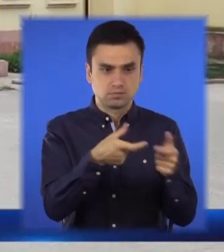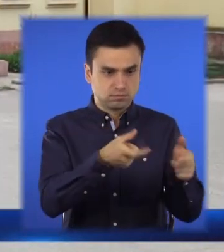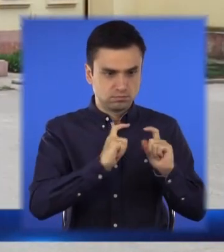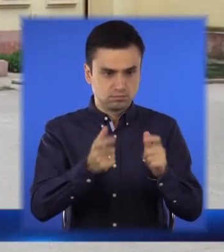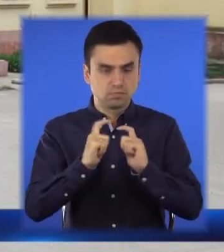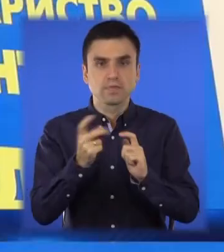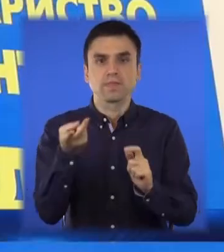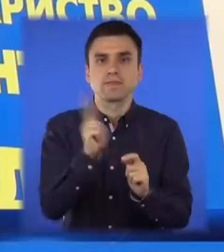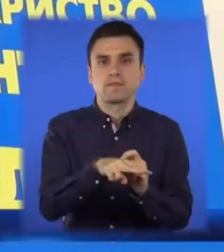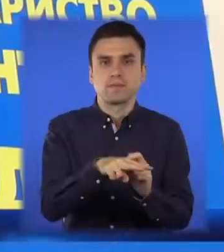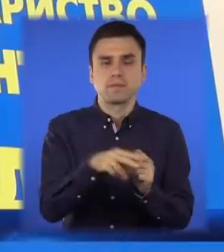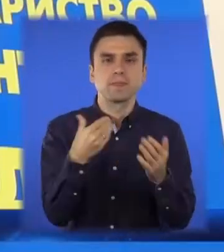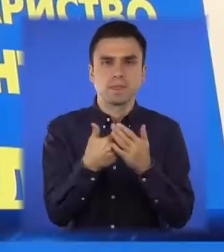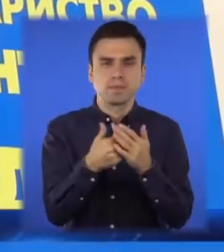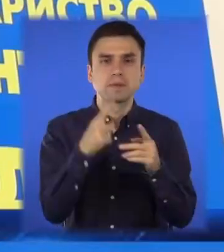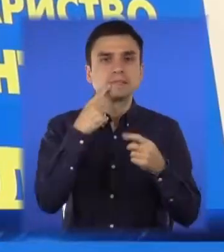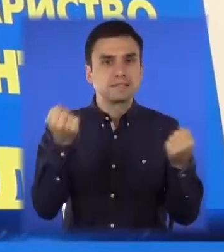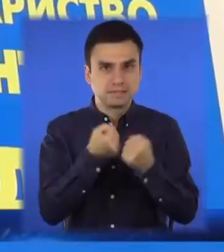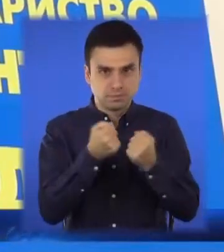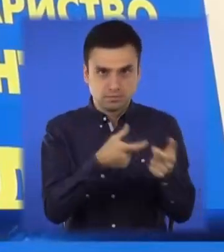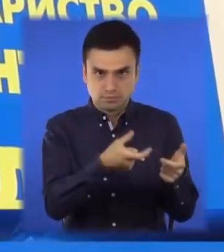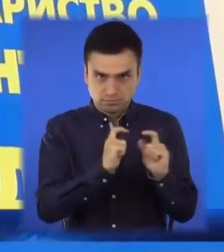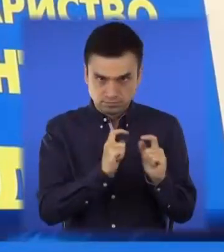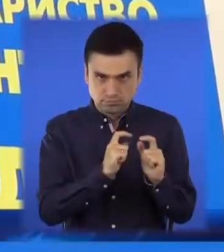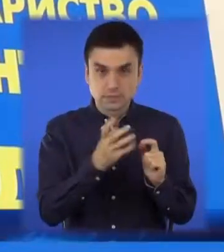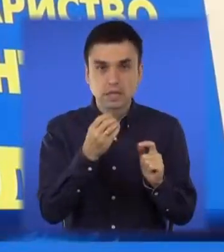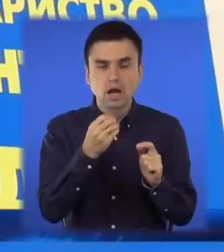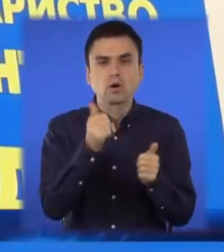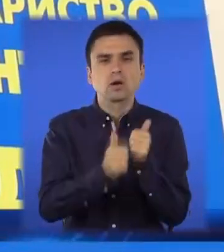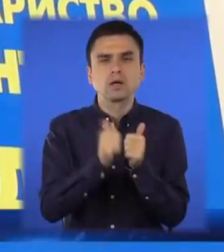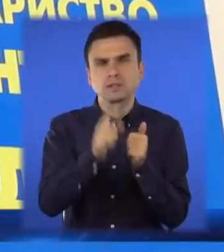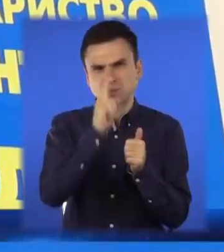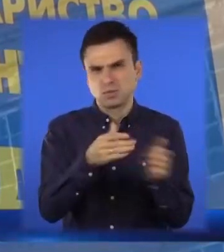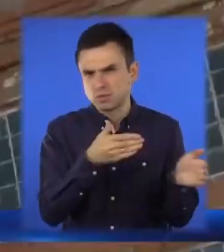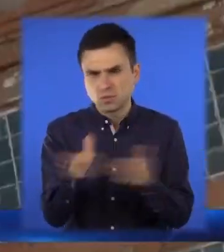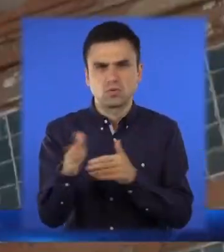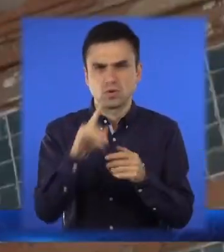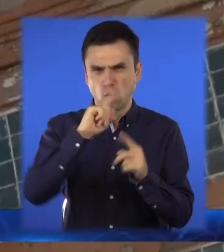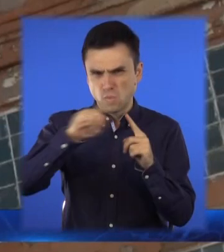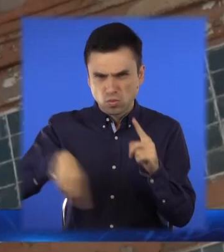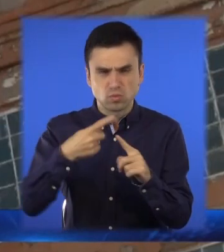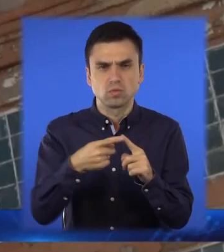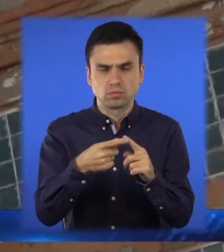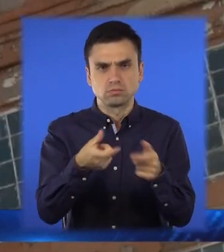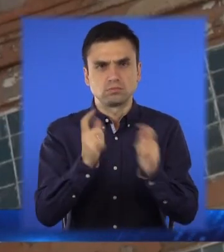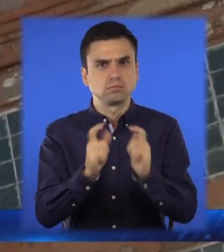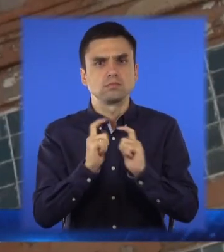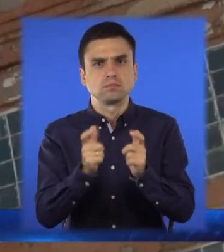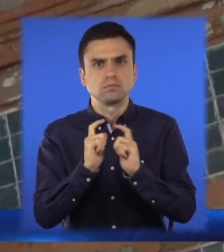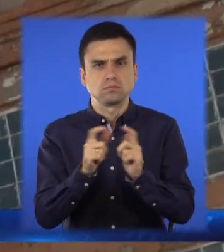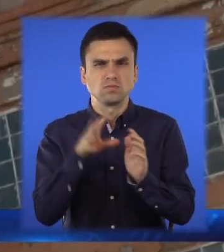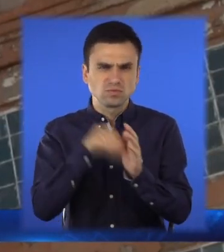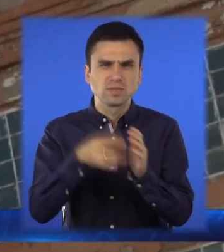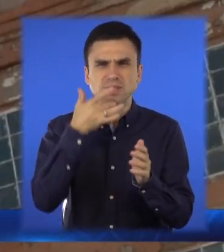який оплачується тільки в опалювальний сезон, ще буде абонентська плата. Останню нараховуватимуть увесь рік, навіть